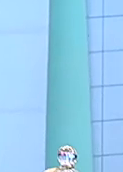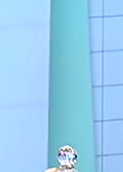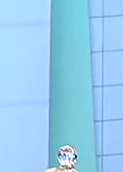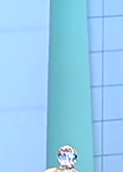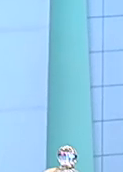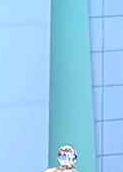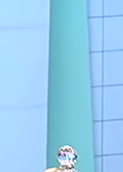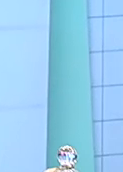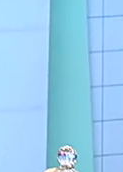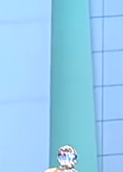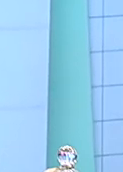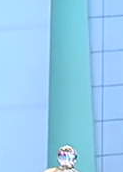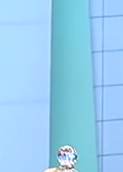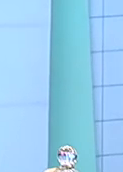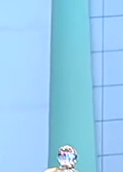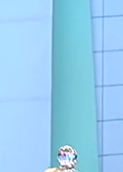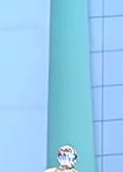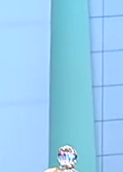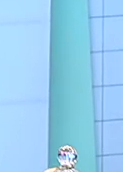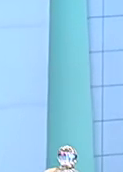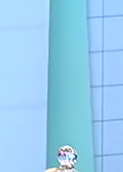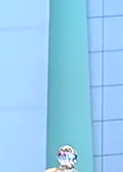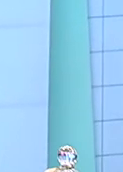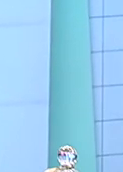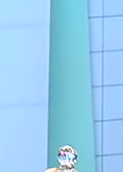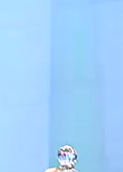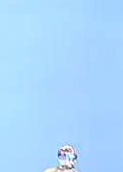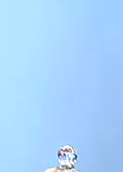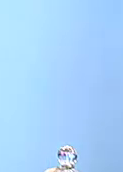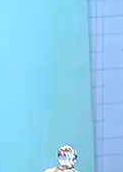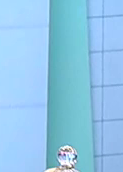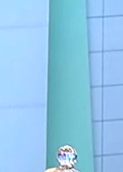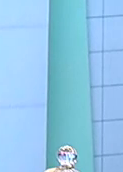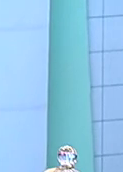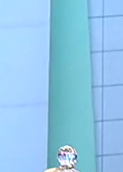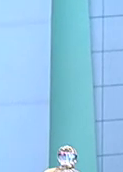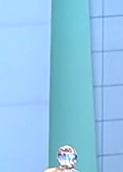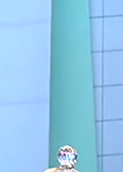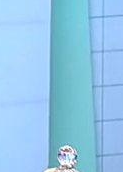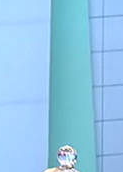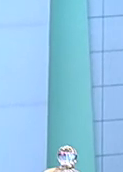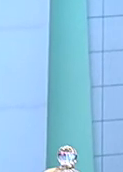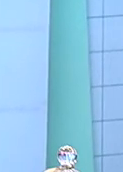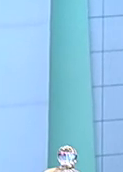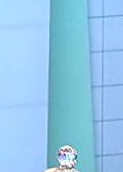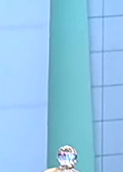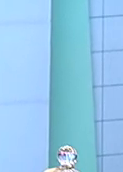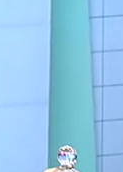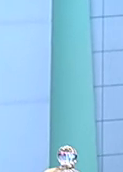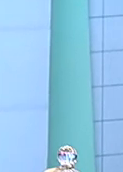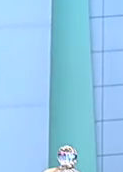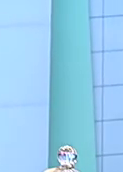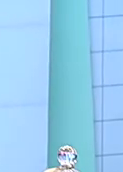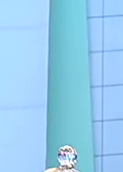tinggi kita juga kena pakai apa belum untuk di sini Kita sudah sediakan oke